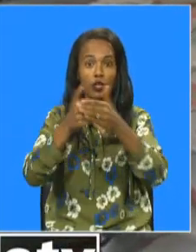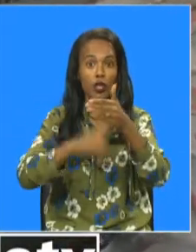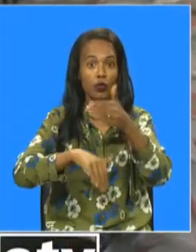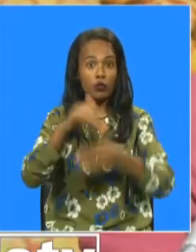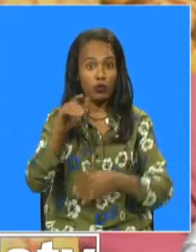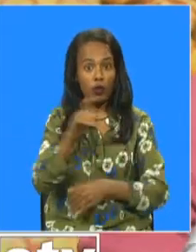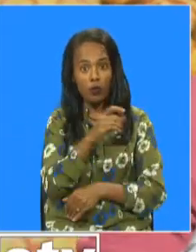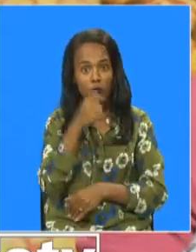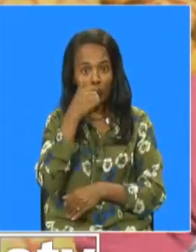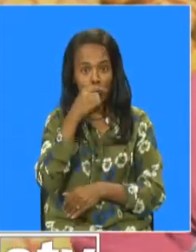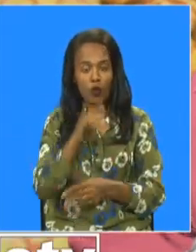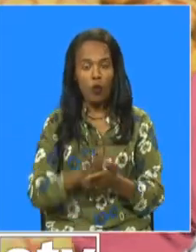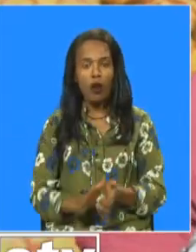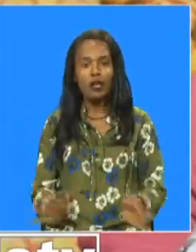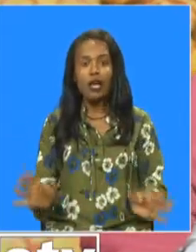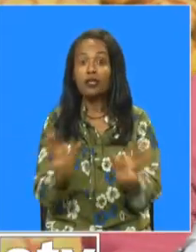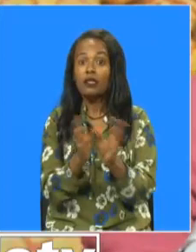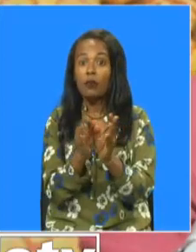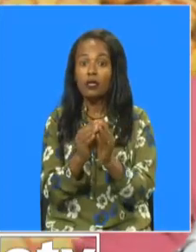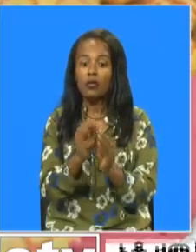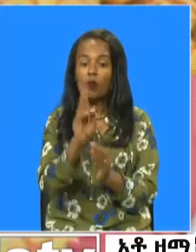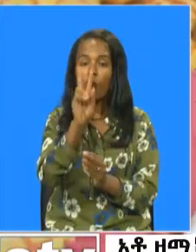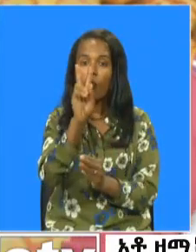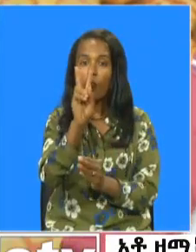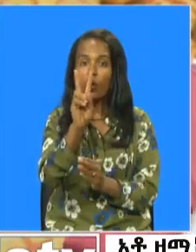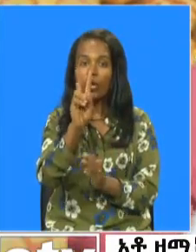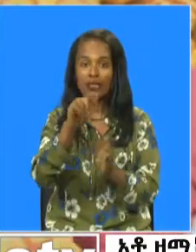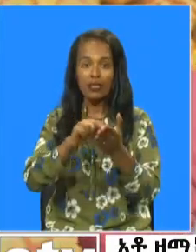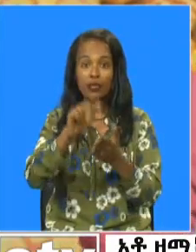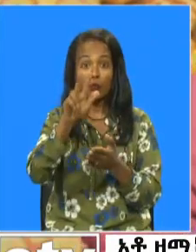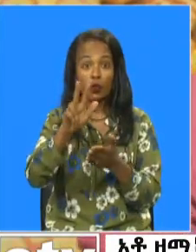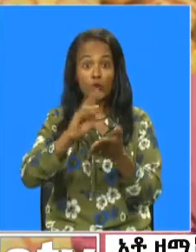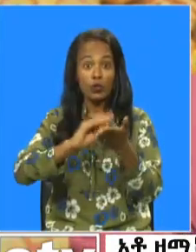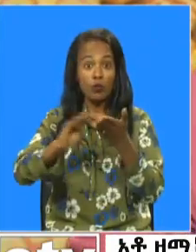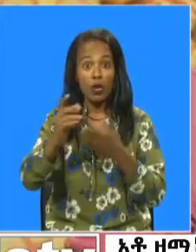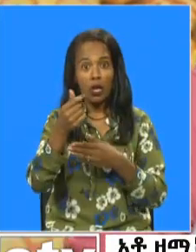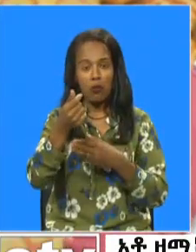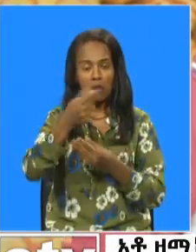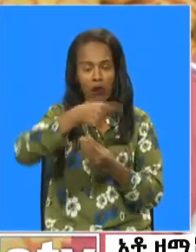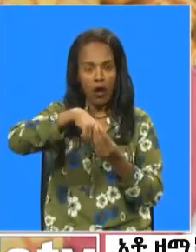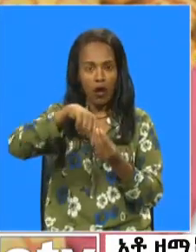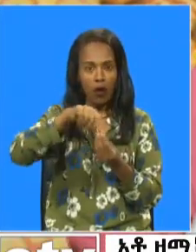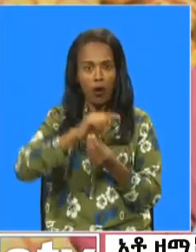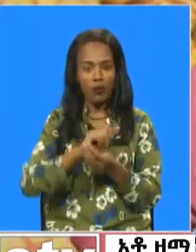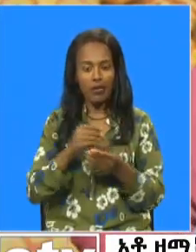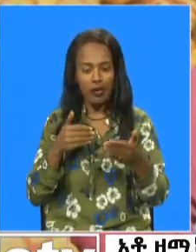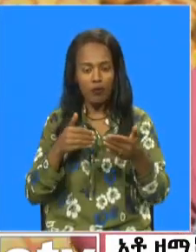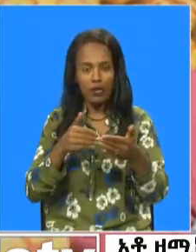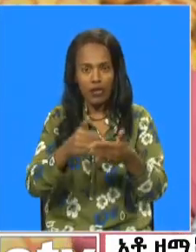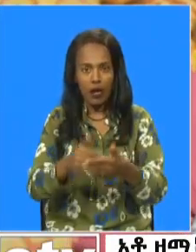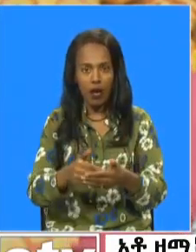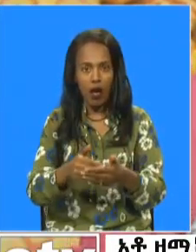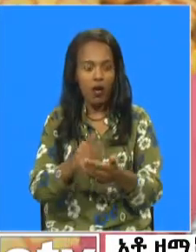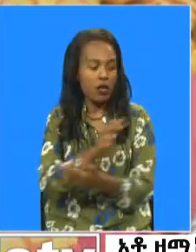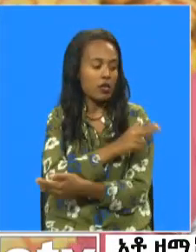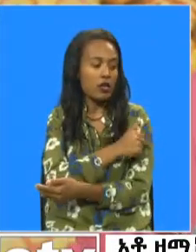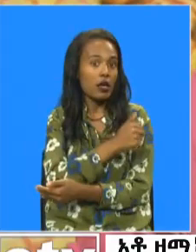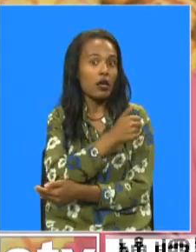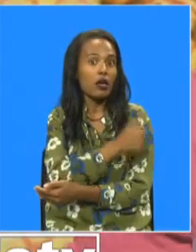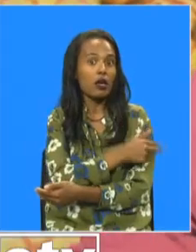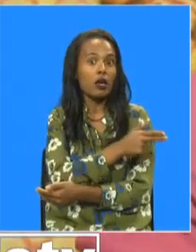መሆኑን ተገልጿል። ያሰባሰብነው 2.3 ሚሊዮን ብር አካባቢ የሚጠጋ